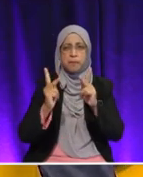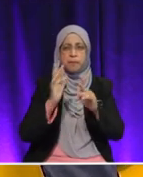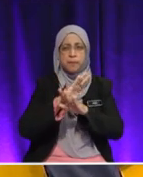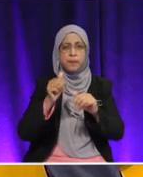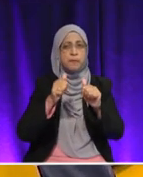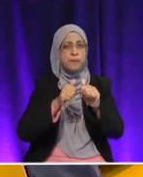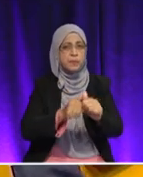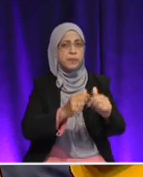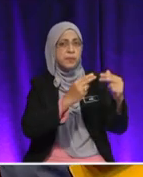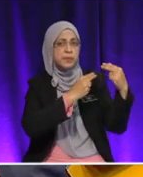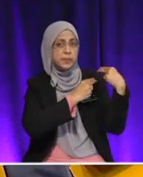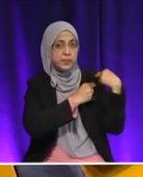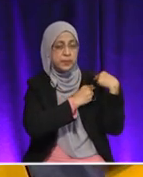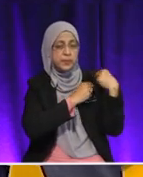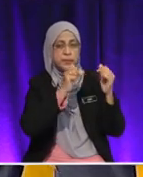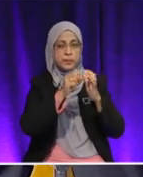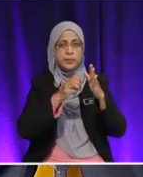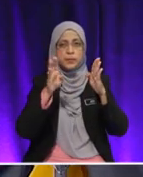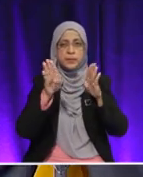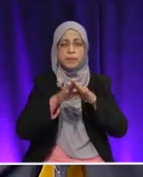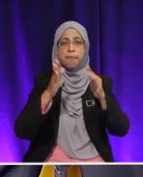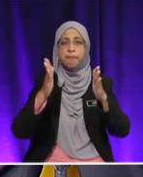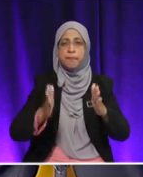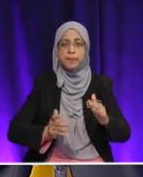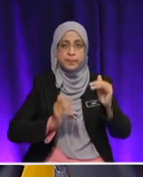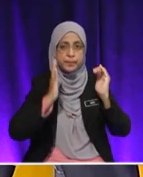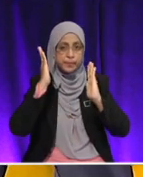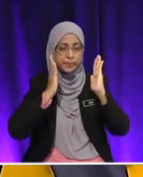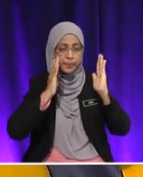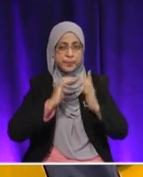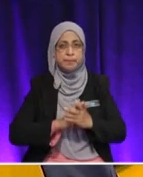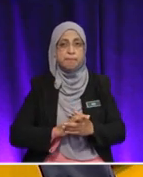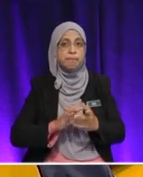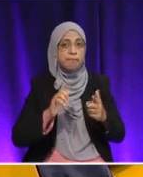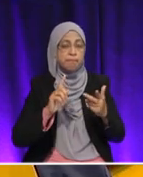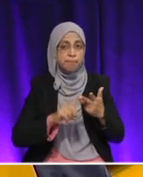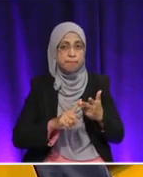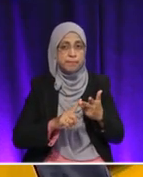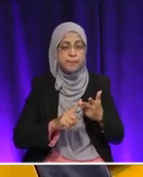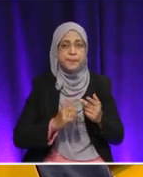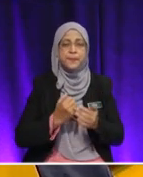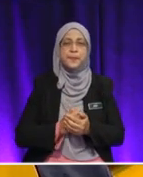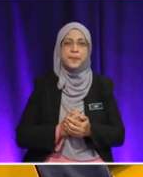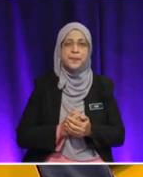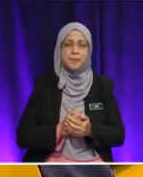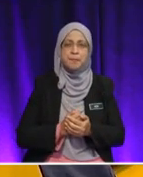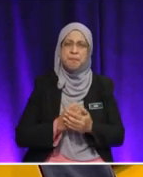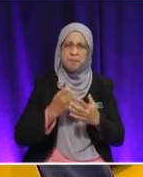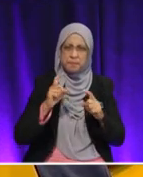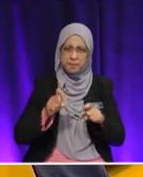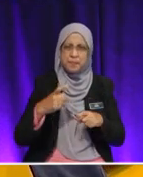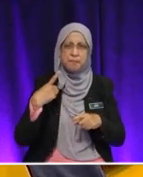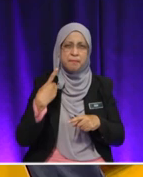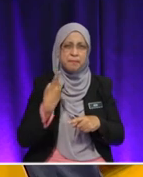tanggung jawab kita sebagai warga negara dan yang ke-3 pula kepada negara di sini pula sudah tentu